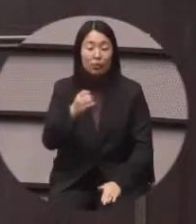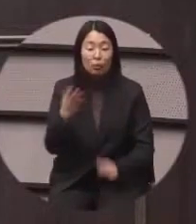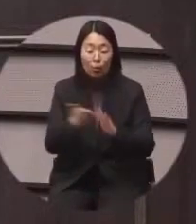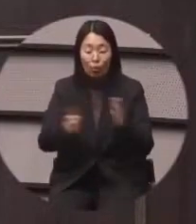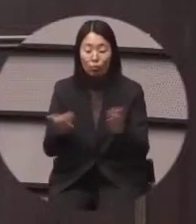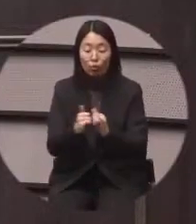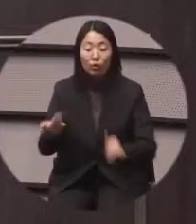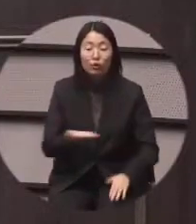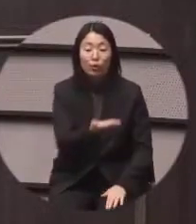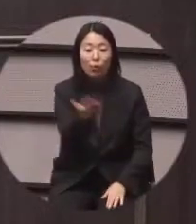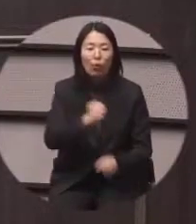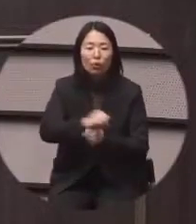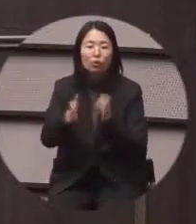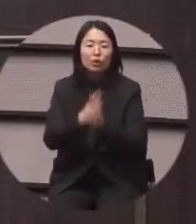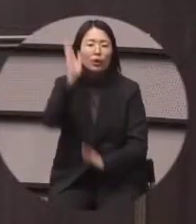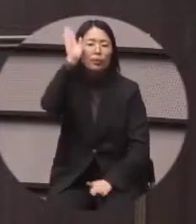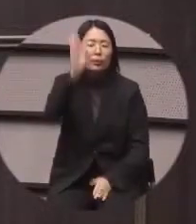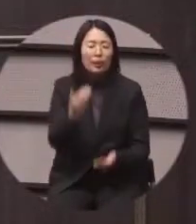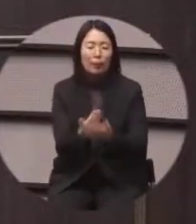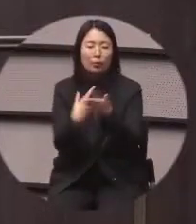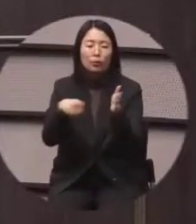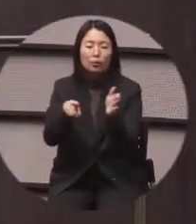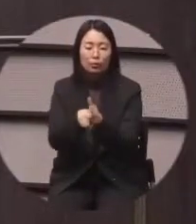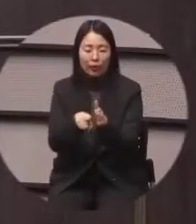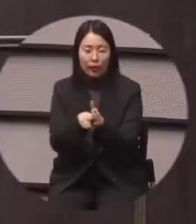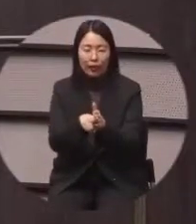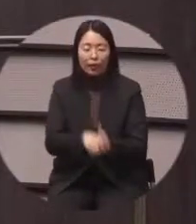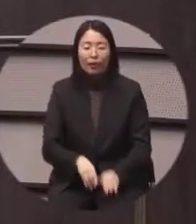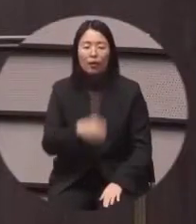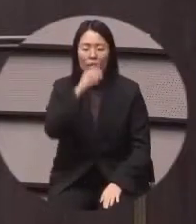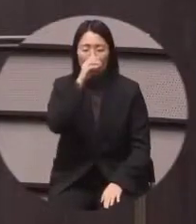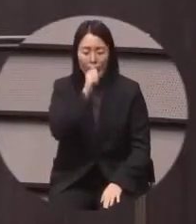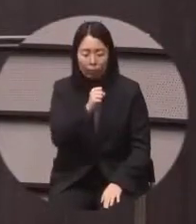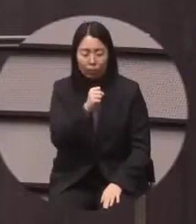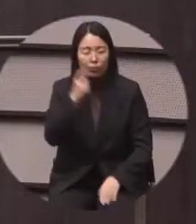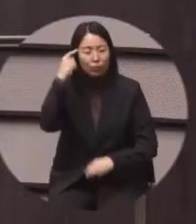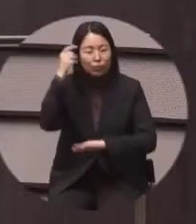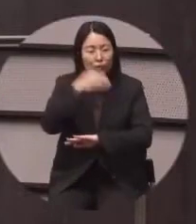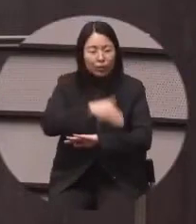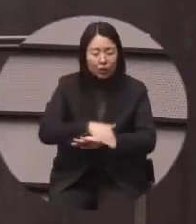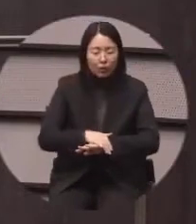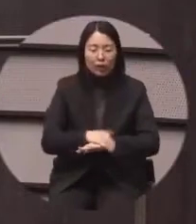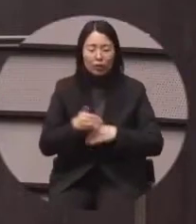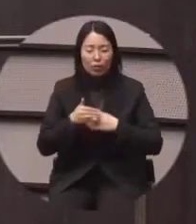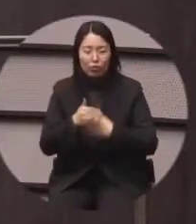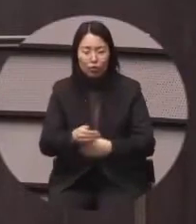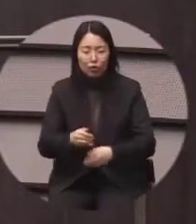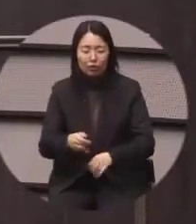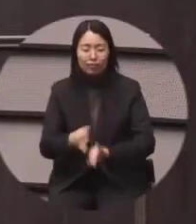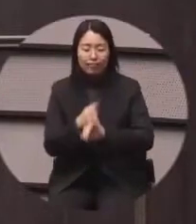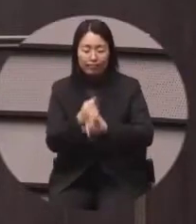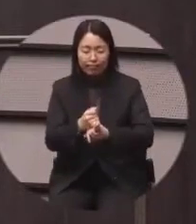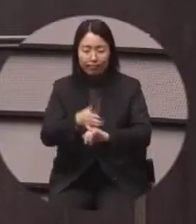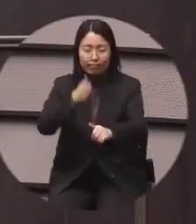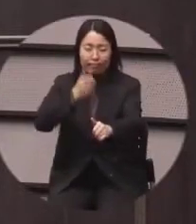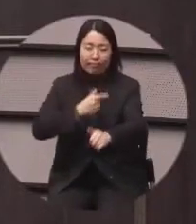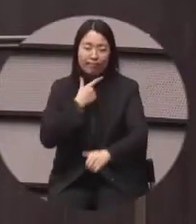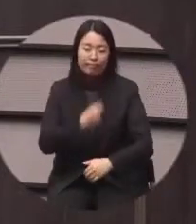광주시의 미래 발전을 위해 실효성 있는 청년 정책 기획과 추진에 힘써 주실 것을